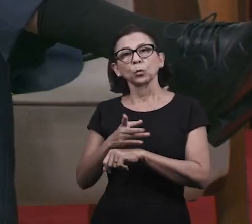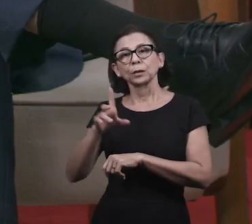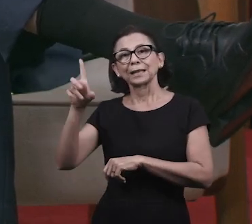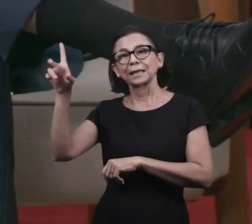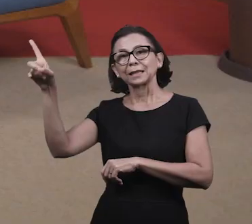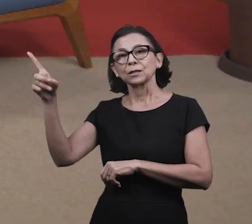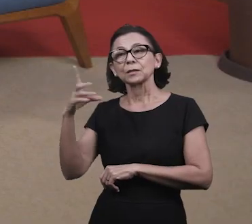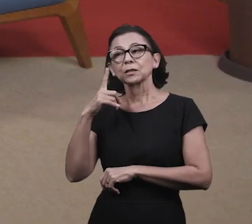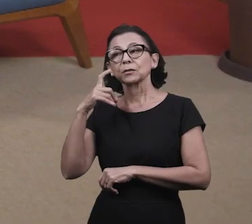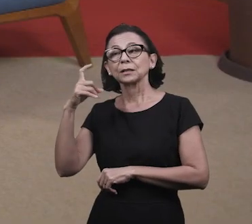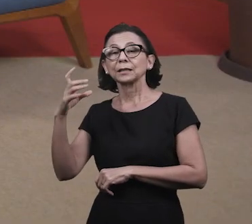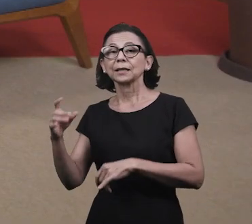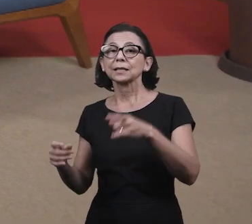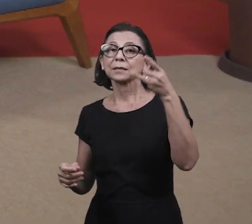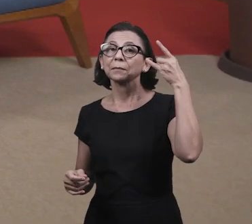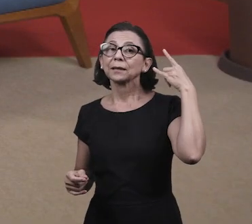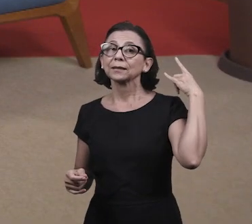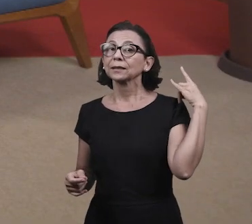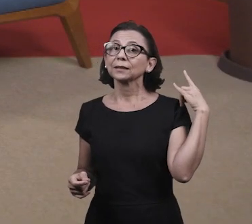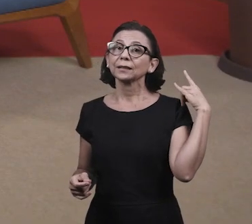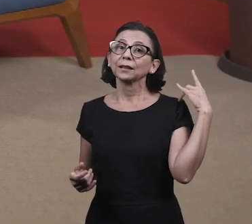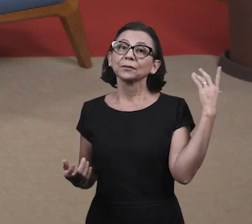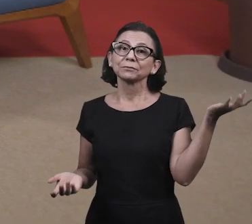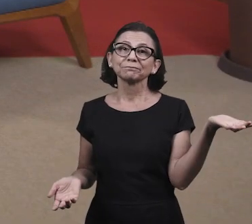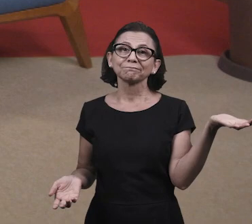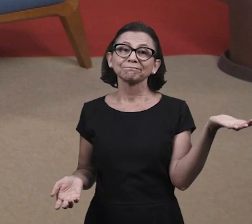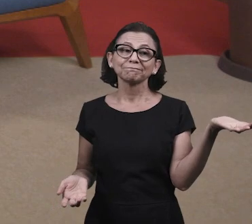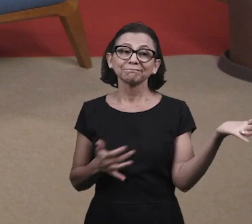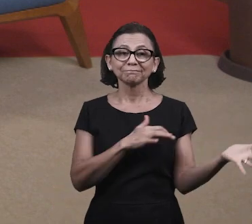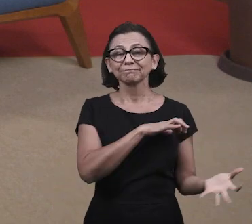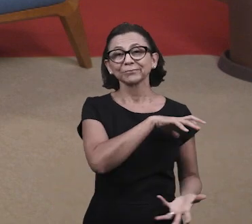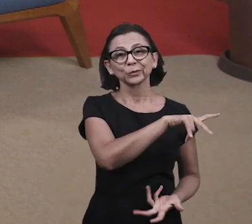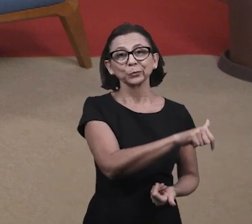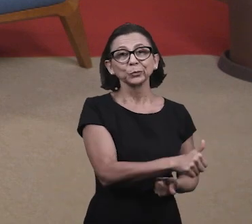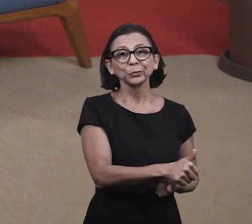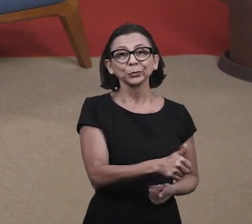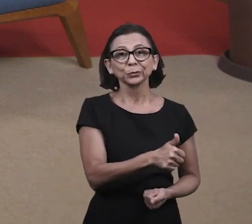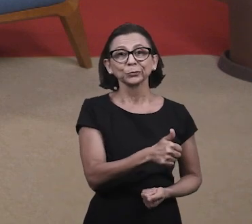résoudre un problème. C'est donc,